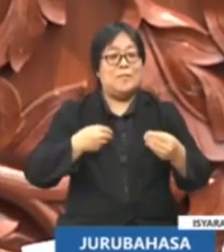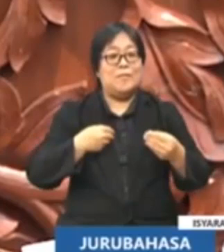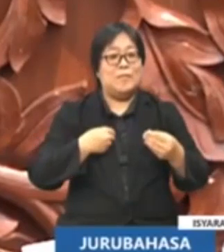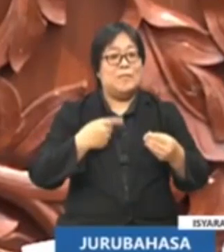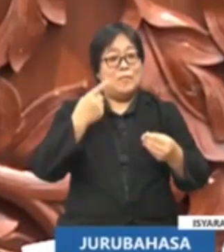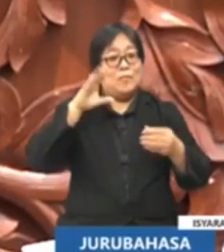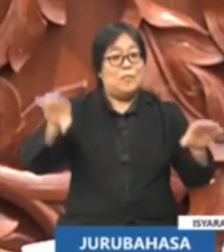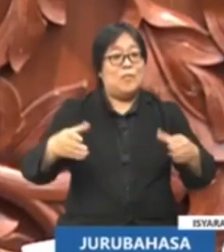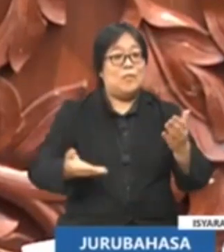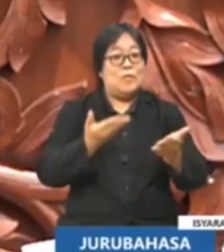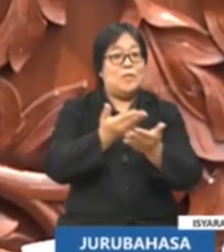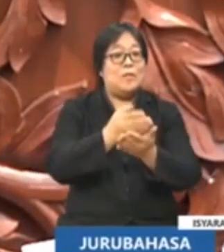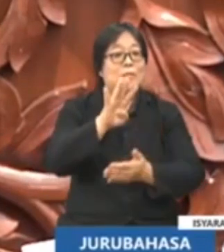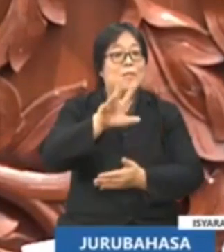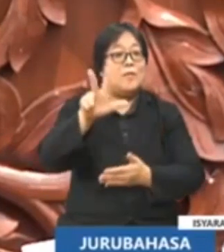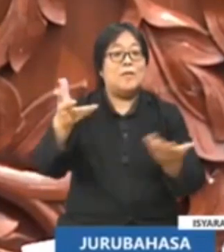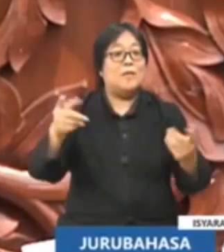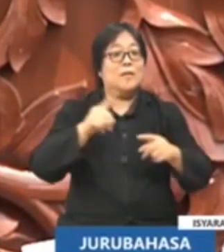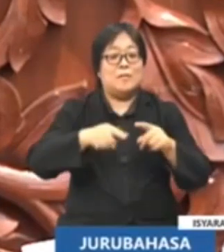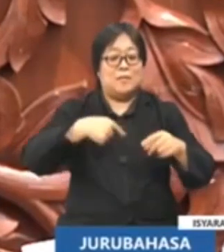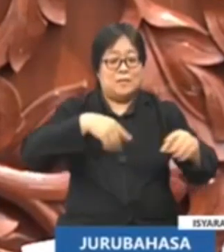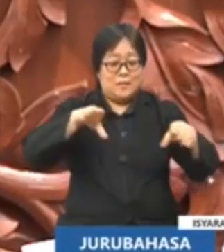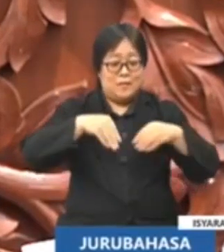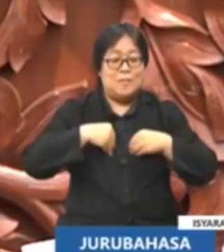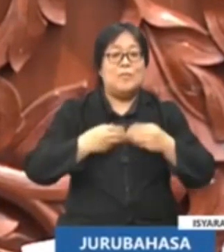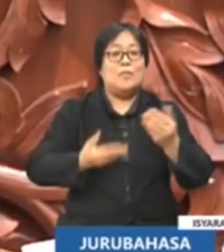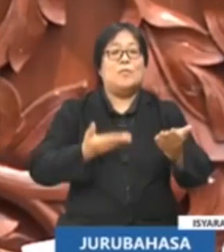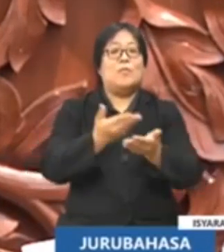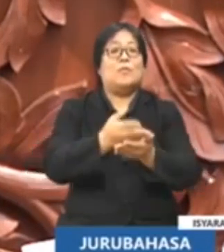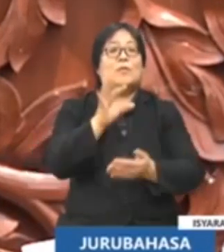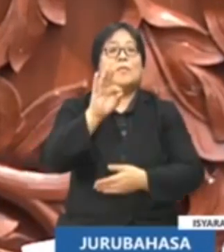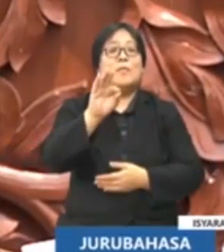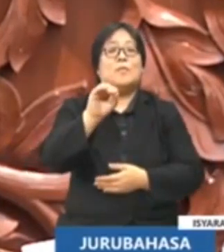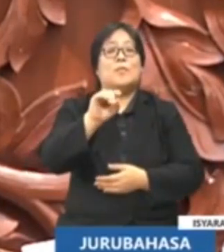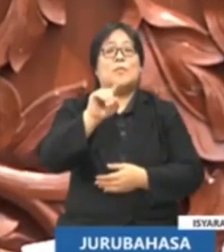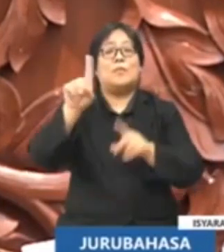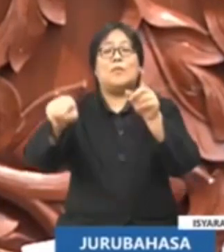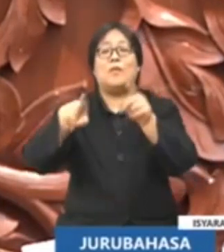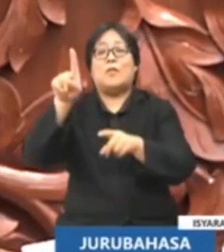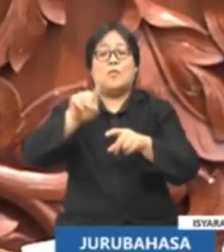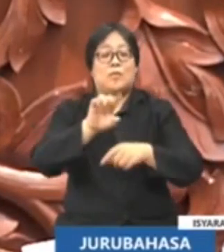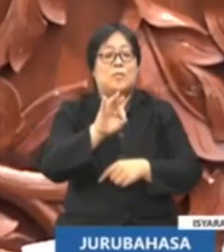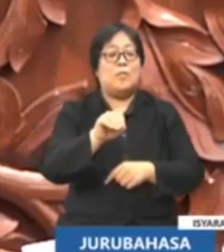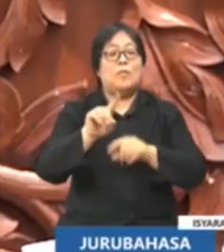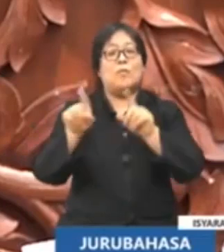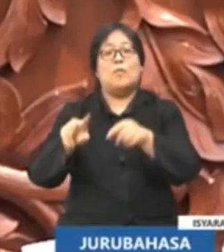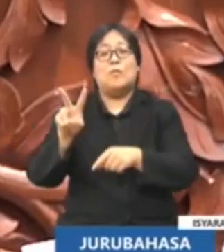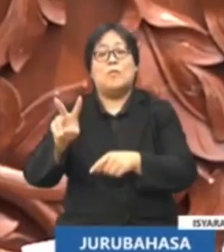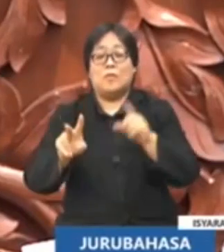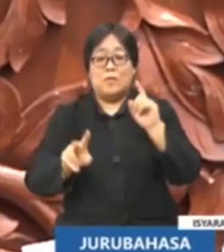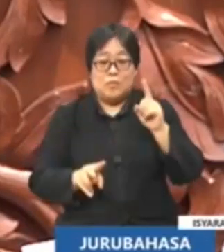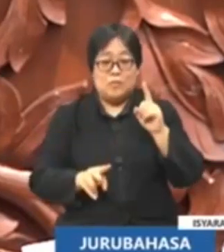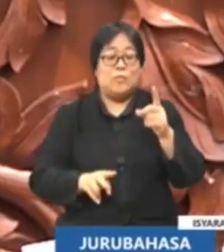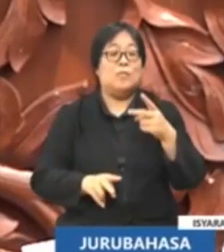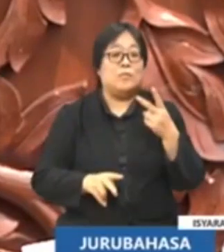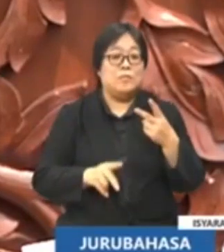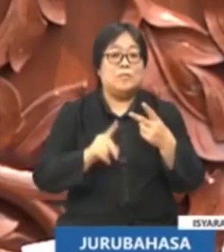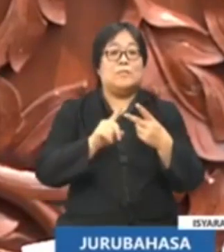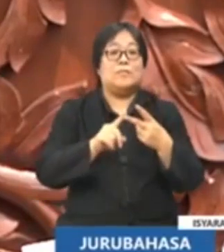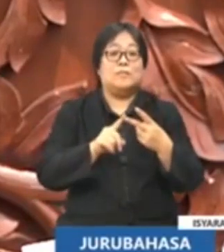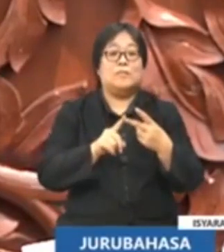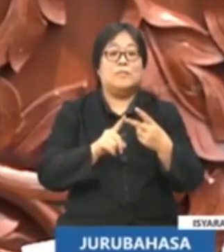teori untuk buat usul Pak putih tetapi sedap aku sumpah 91 dan 92 itu enam bersatunya